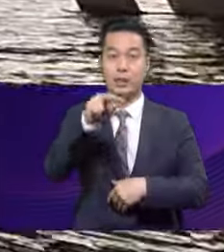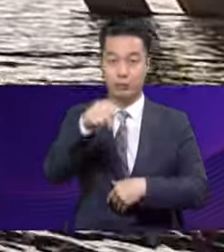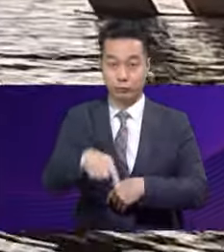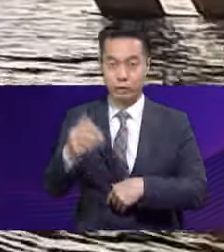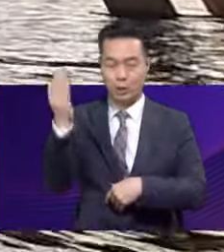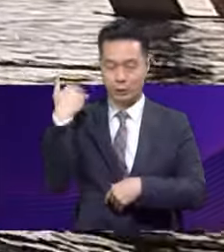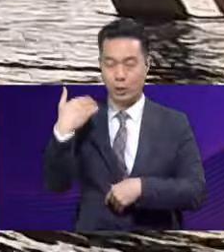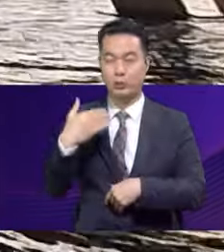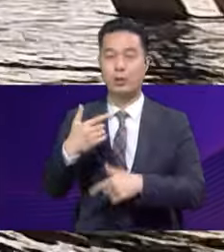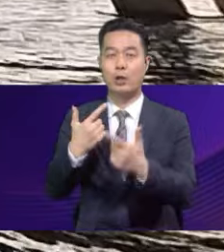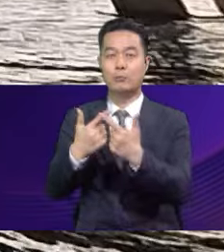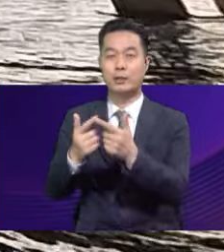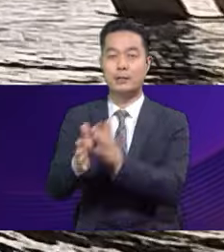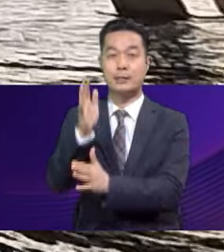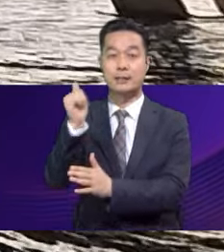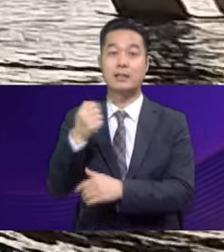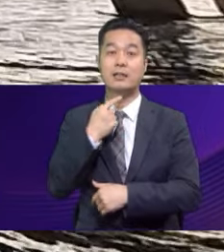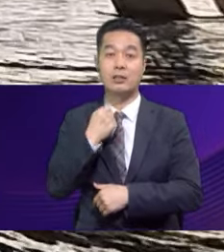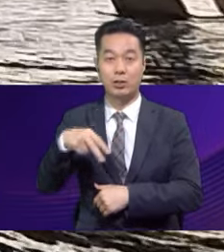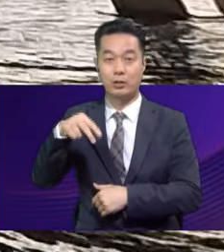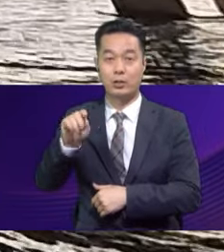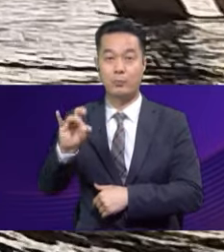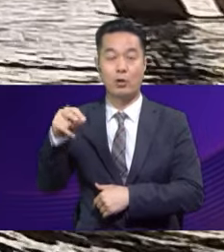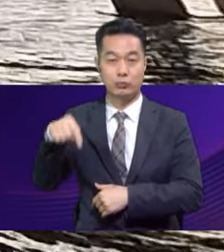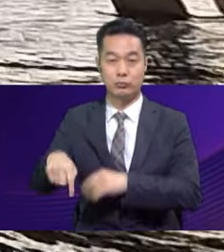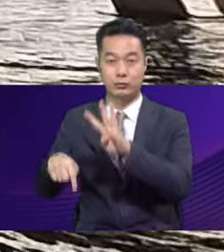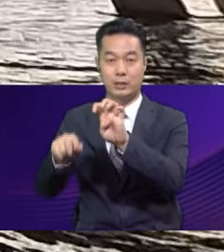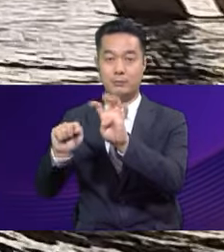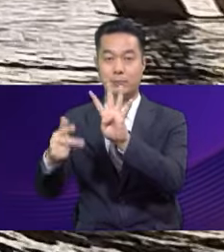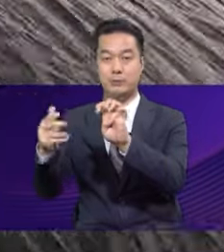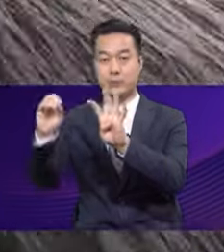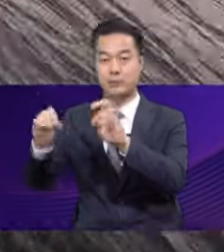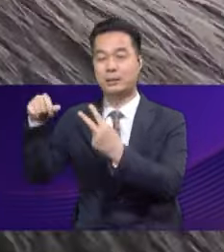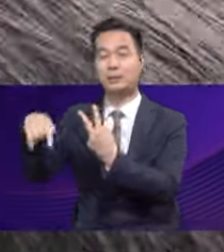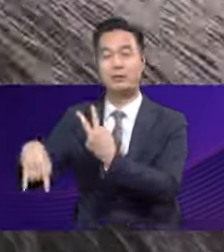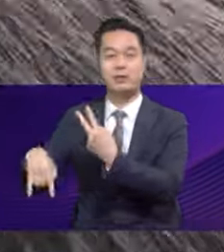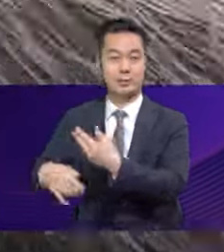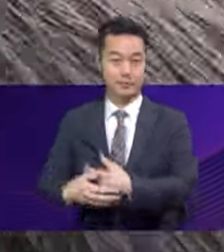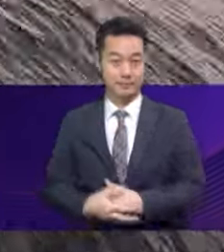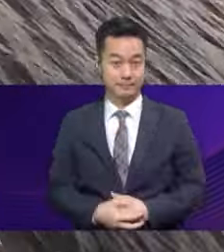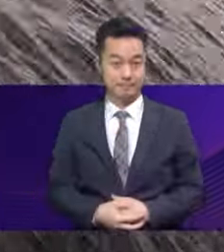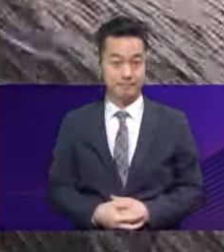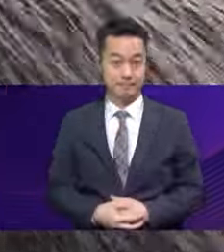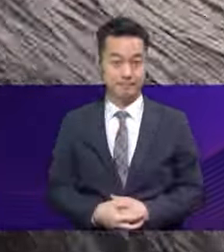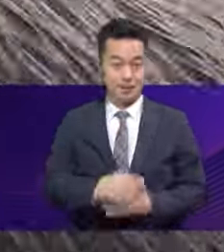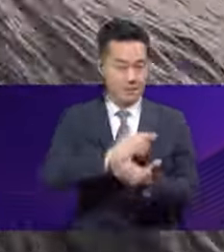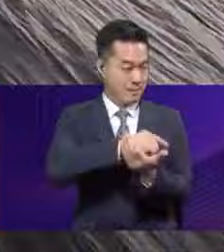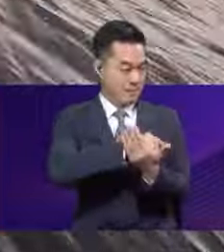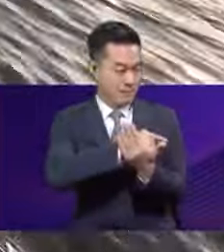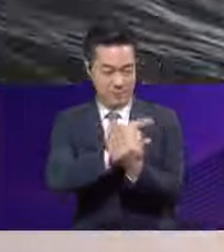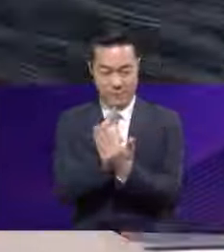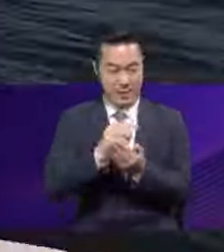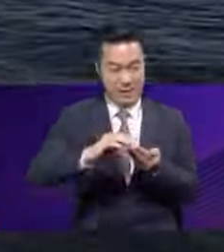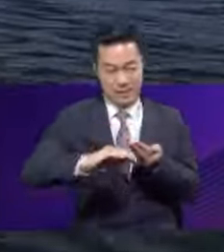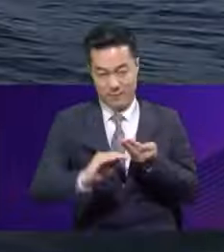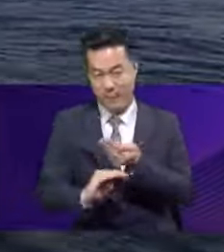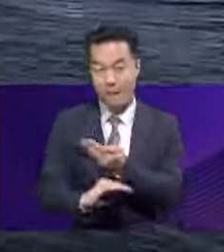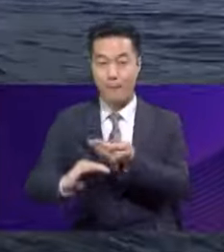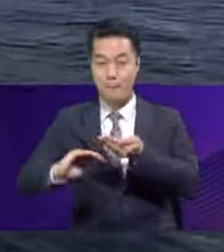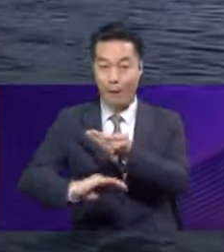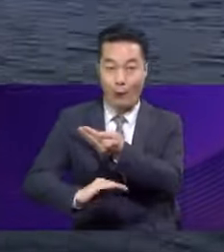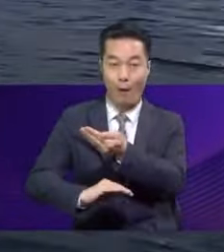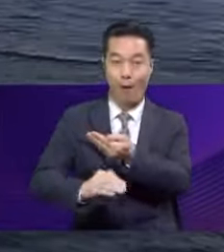부산시장 출신 국민의힘 서병수 후보는 44.7%, 예측 2위입니다. 자, 이제 속도를 더 높여서 부지런히 달려가